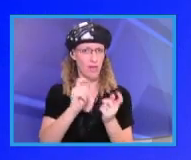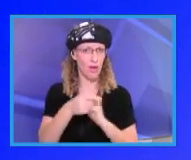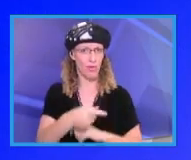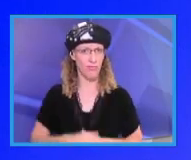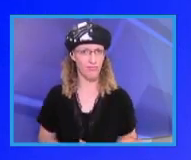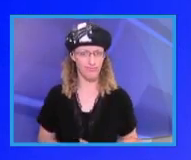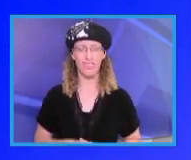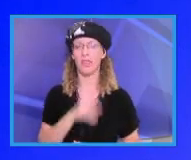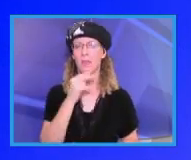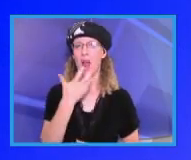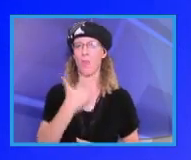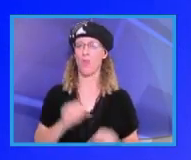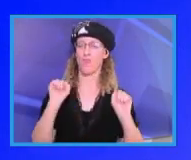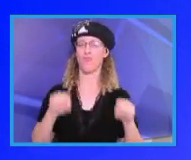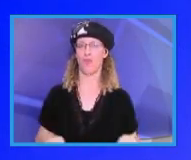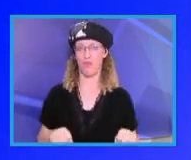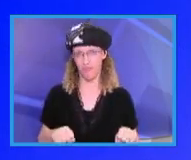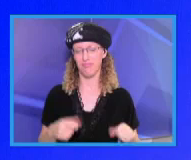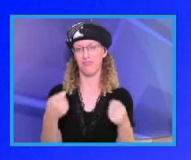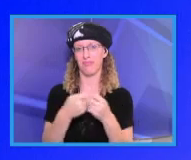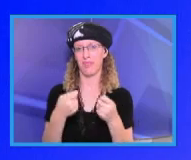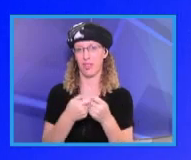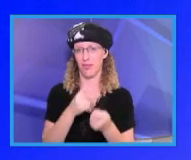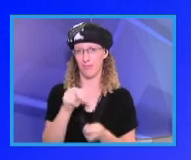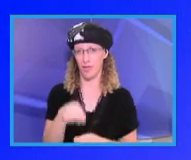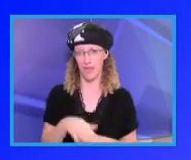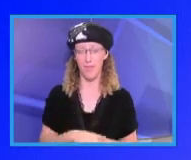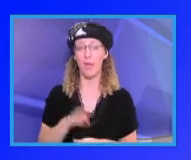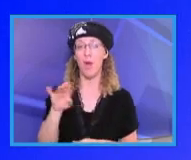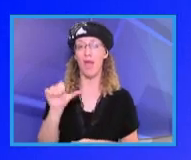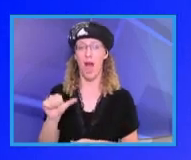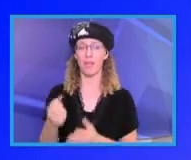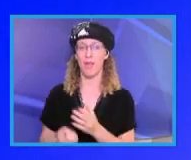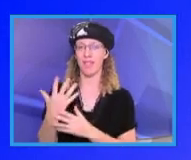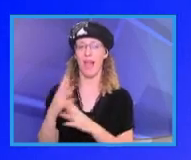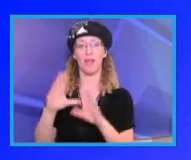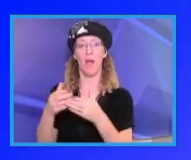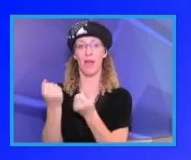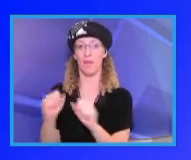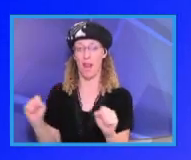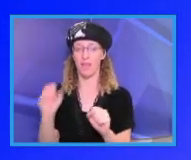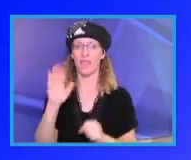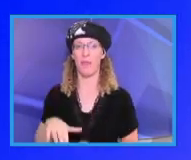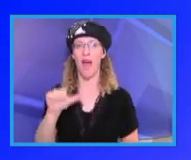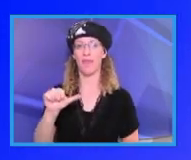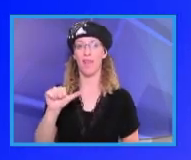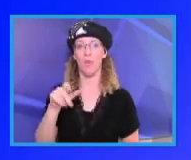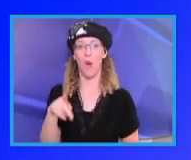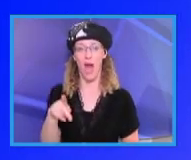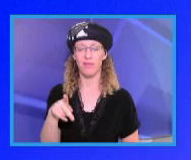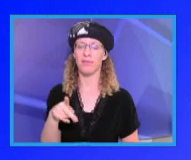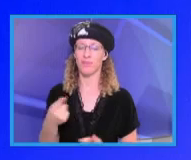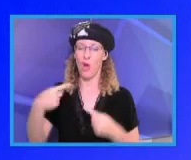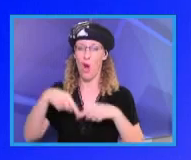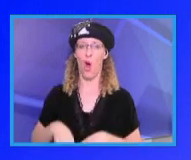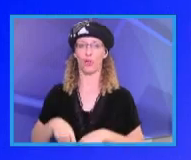לשנותו. נדבר על מונופול הרבנות בנושא עם בועז ארד, ממייסדי התנועה הליברלית, ועם אבנר פורט, ראש תחום